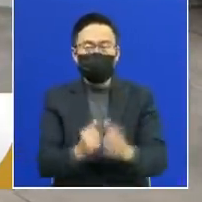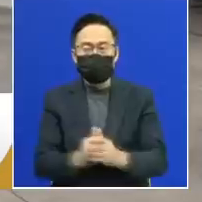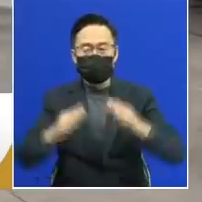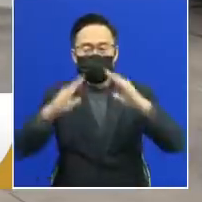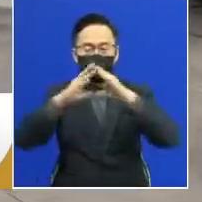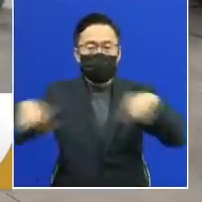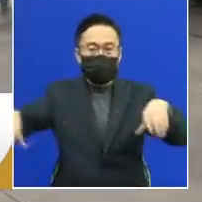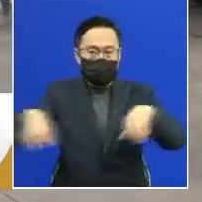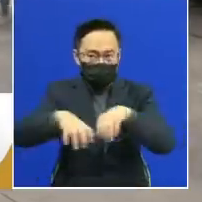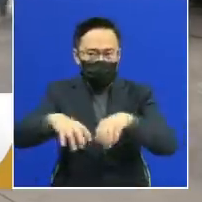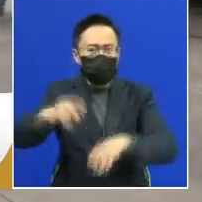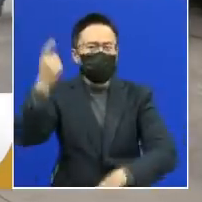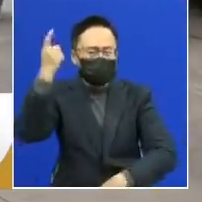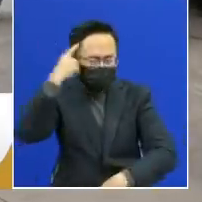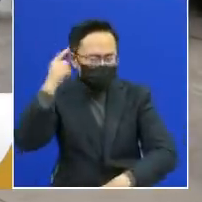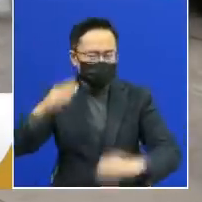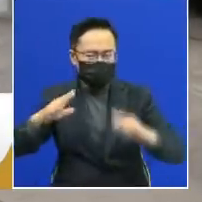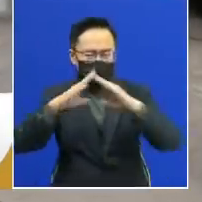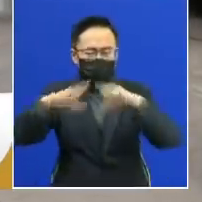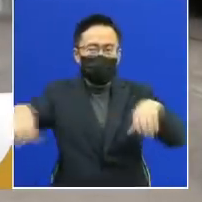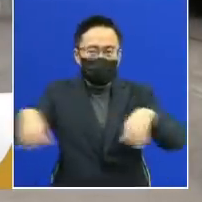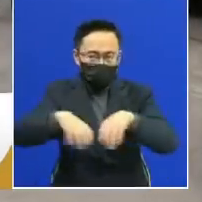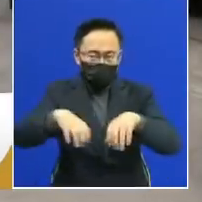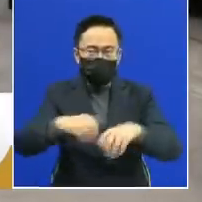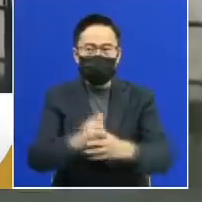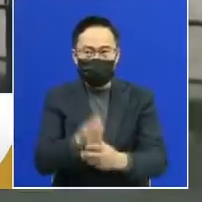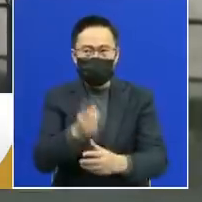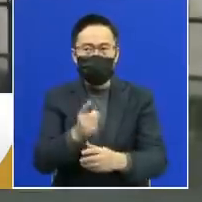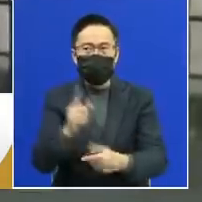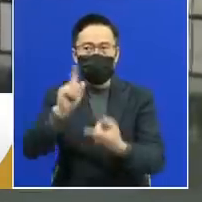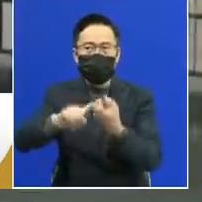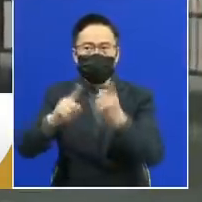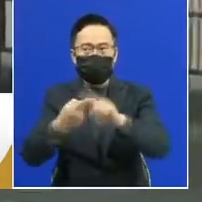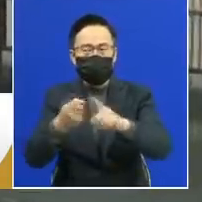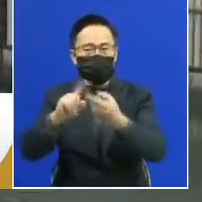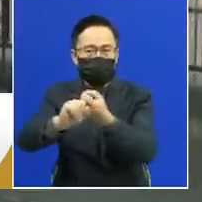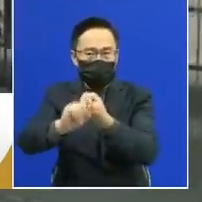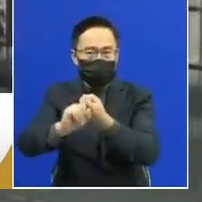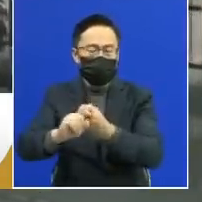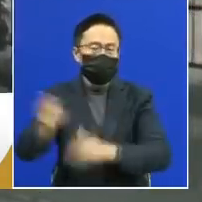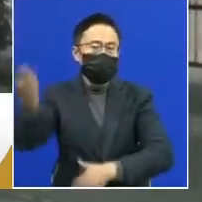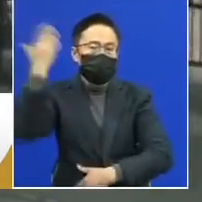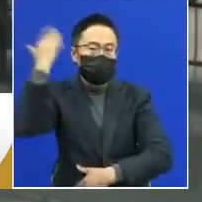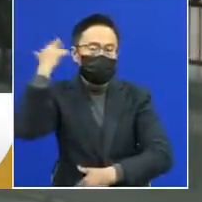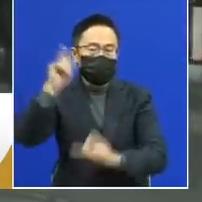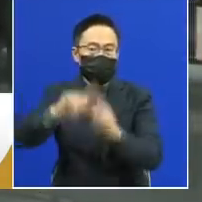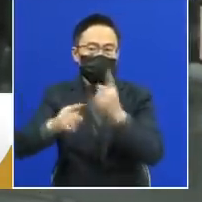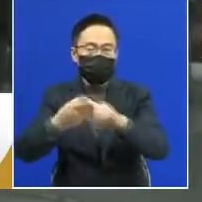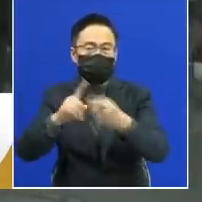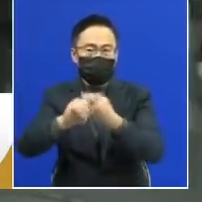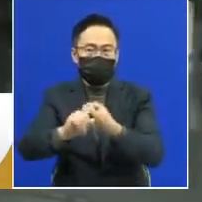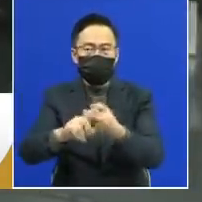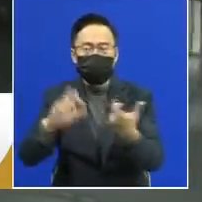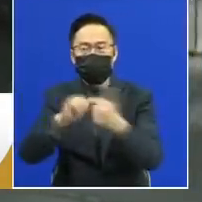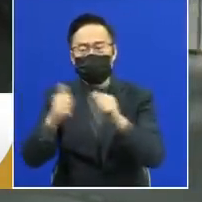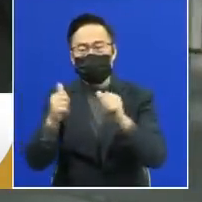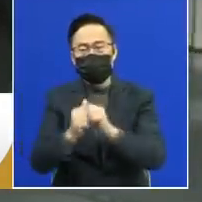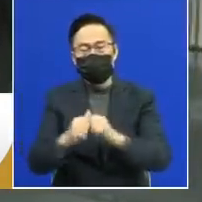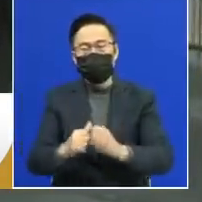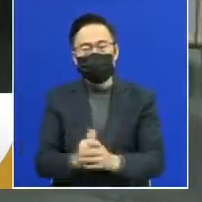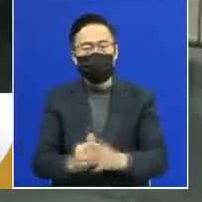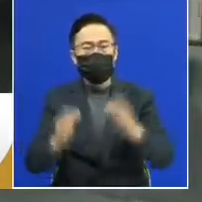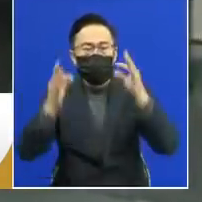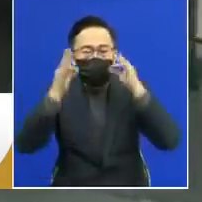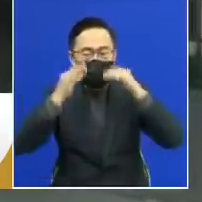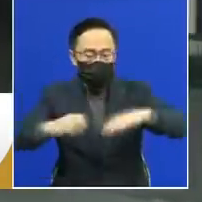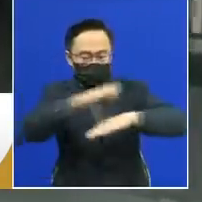เจ้าของแมวเนี่ยบ้านอยู่ติดกันแล้วก็เคยสนิทกันมากๆแต่ว่าพอมีประเด็นเรื่องของแมวมันมาปีนร